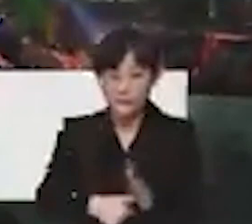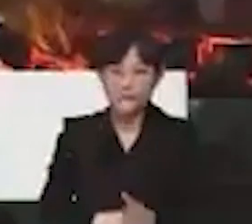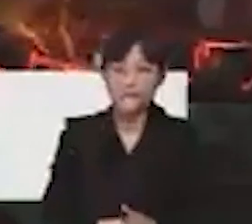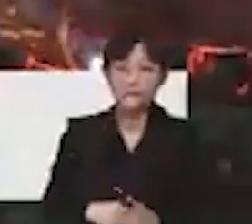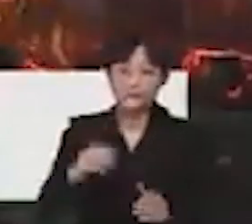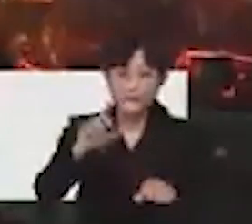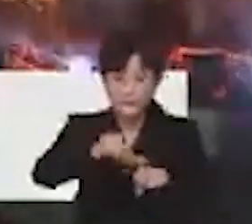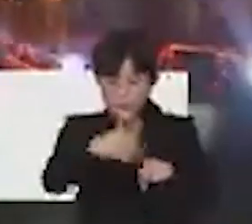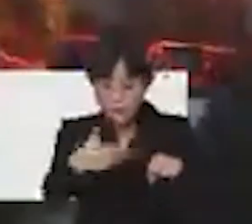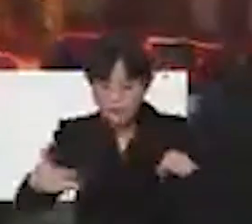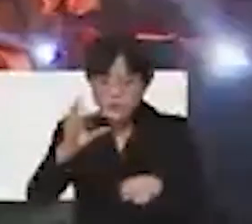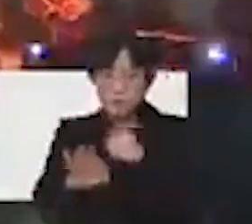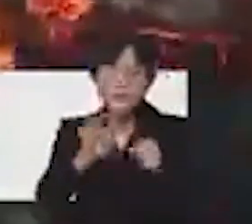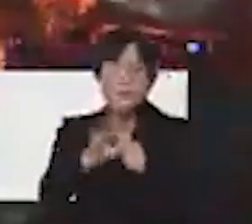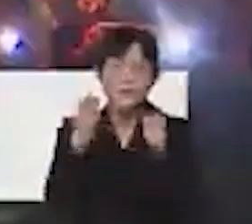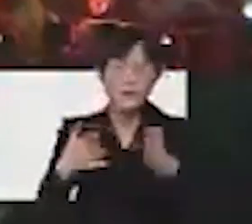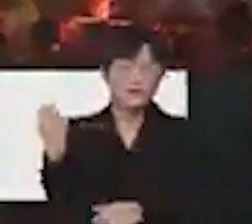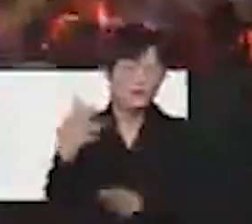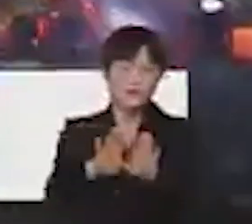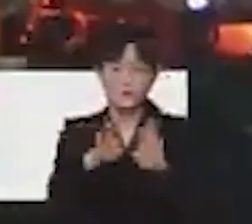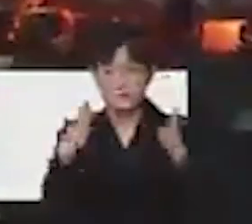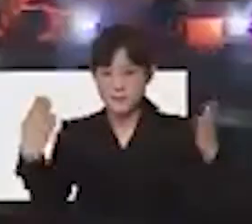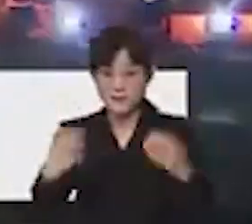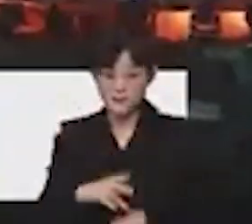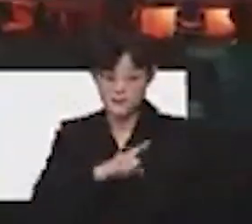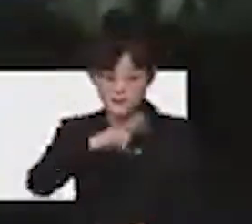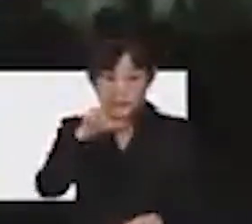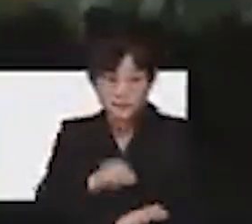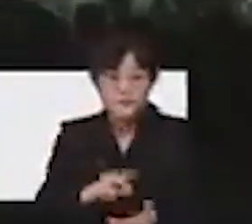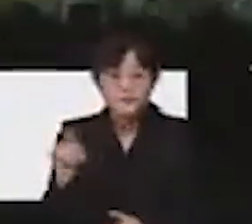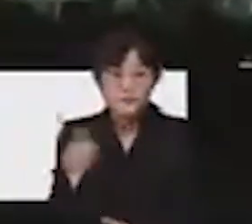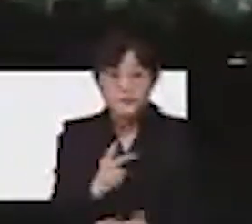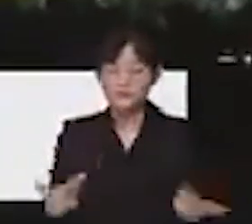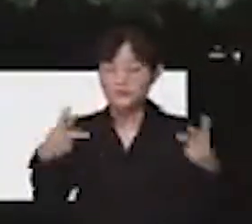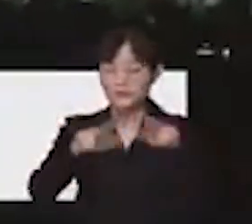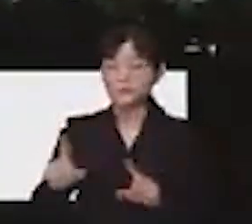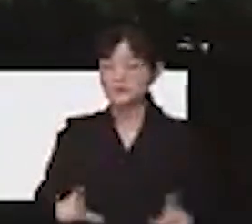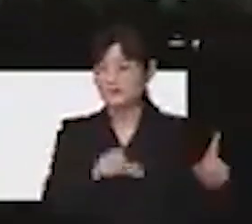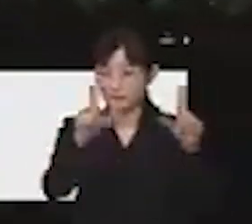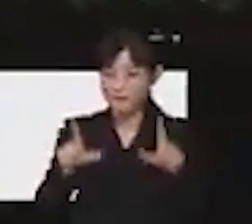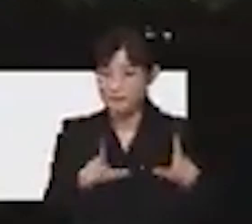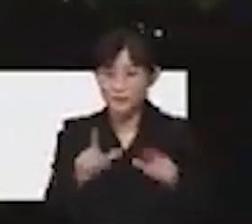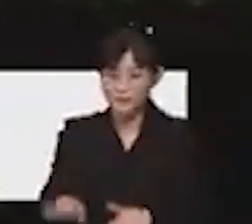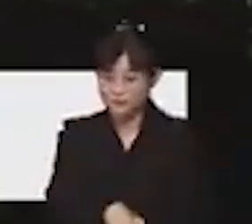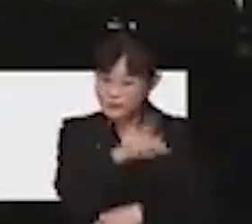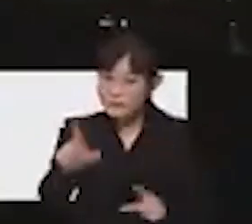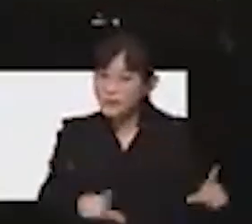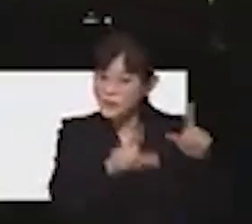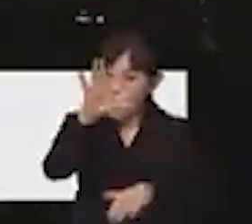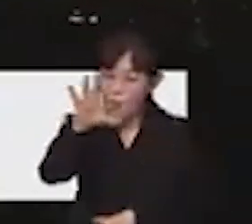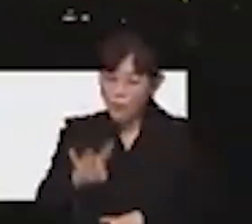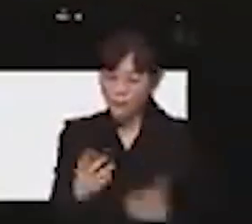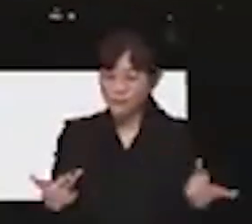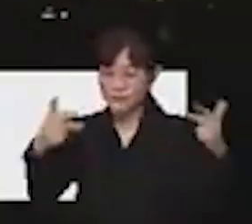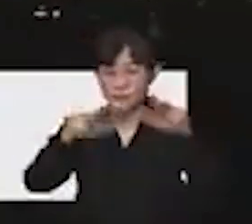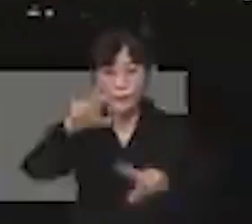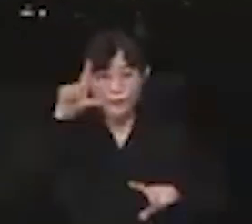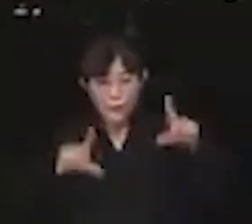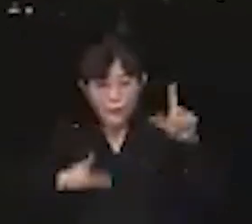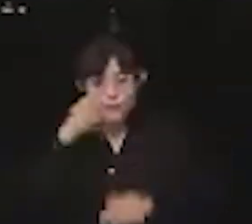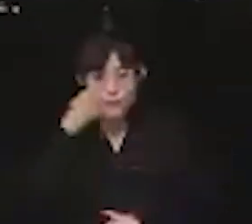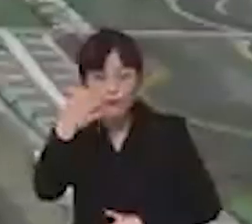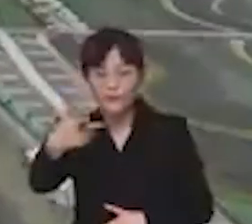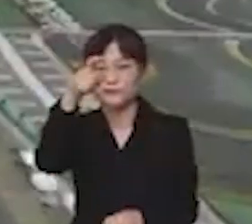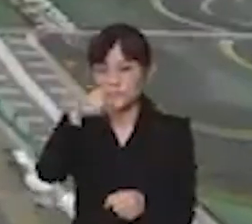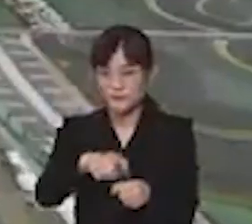이후 10년 만에 새롭게 개최되는 건데요. 주제는 정원의 삽니다로 우리의 삶 속에 녹아든 정원의 모습을